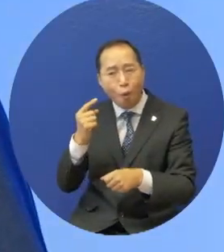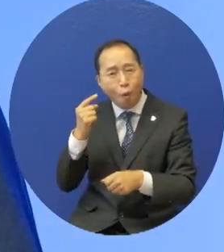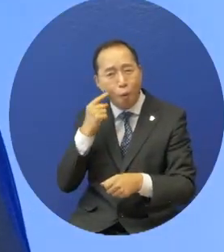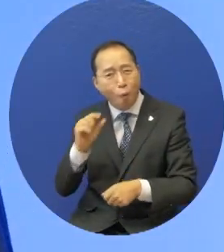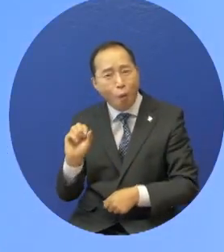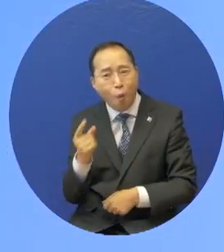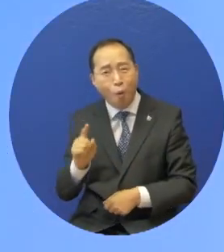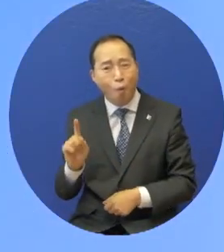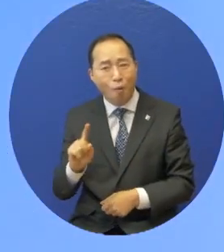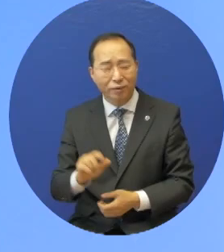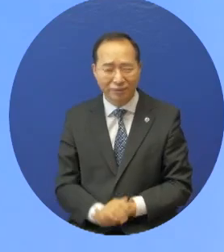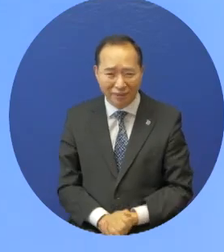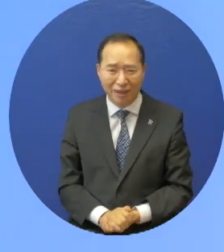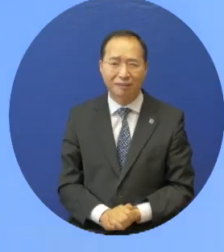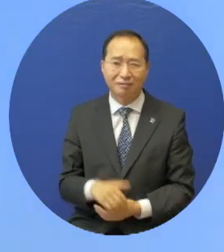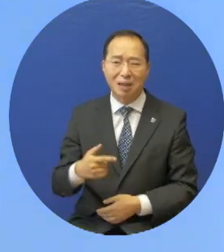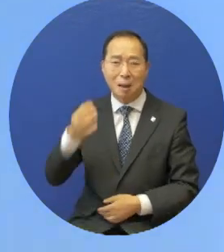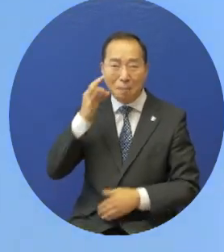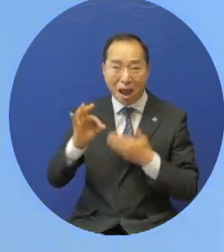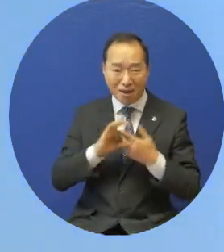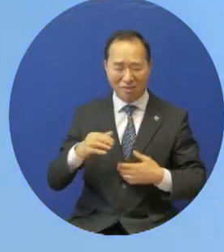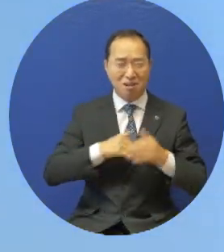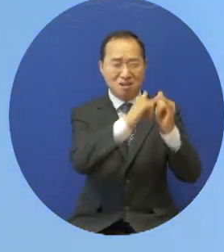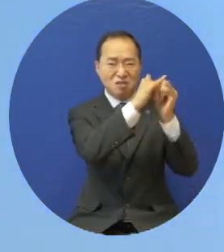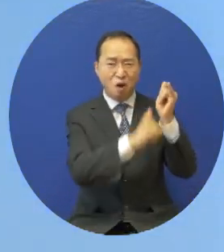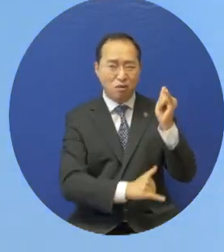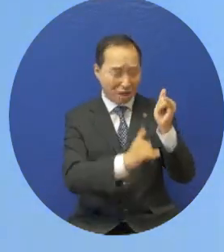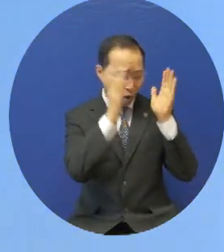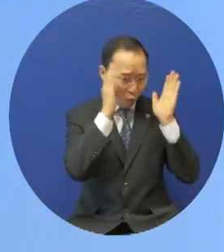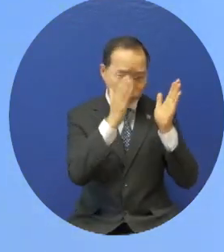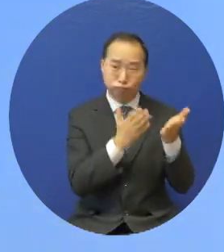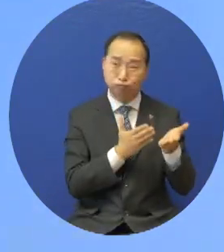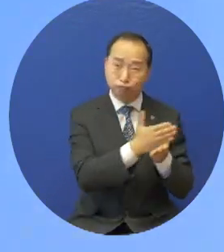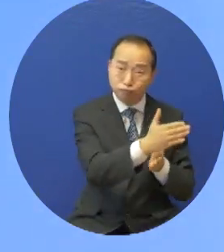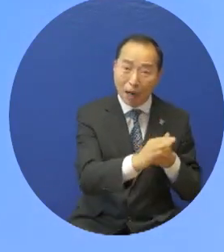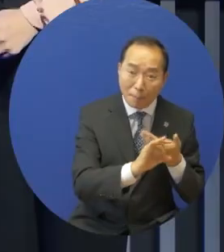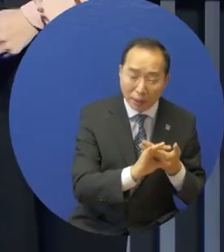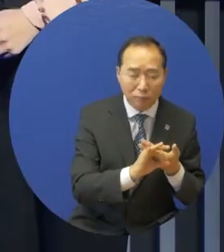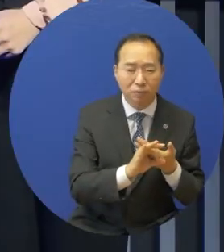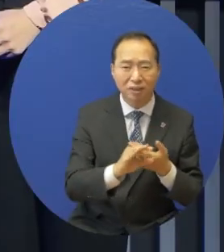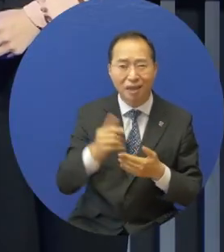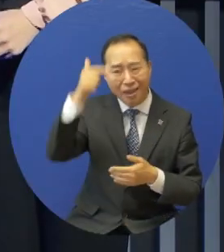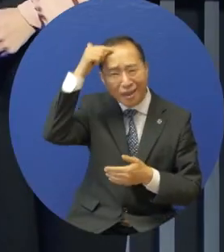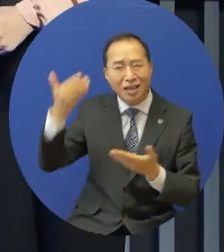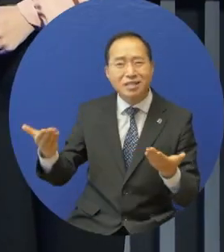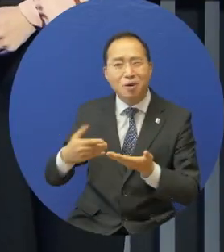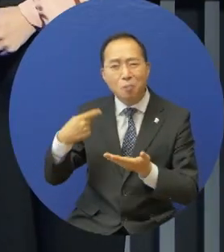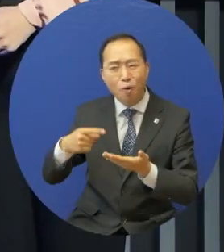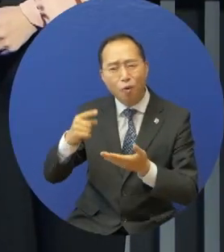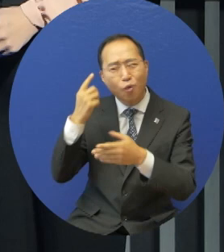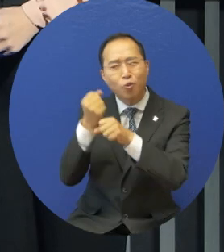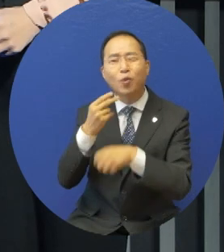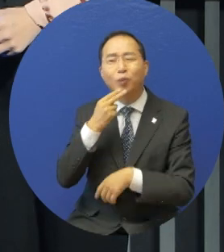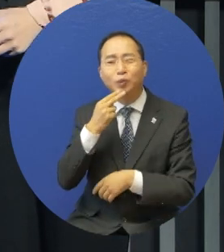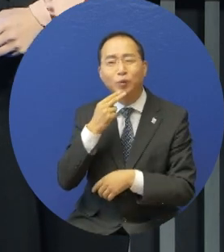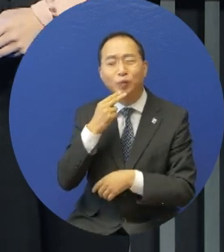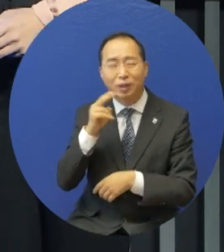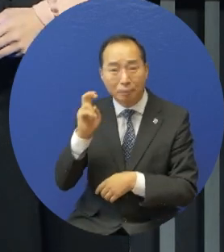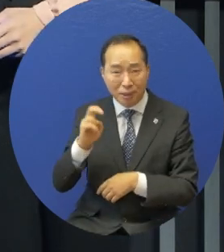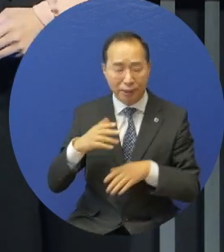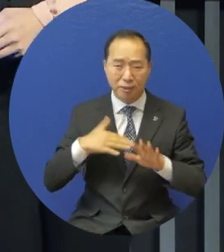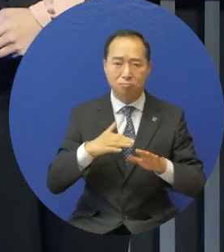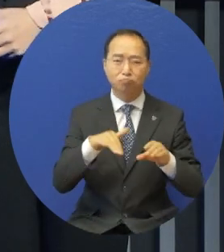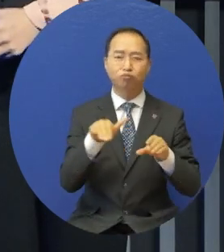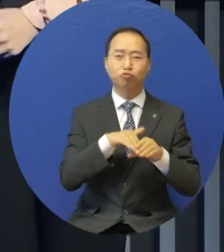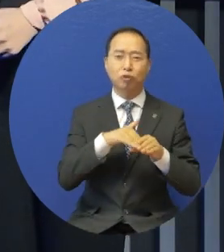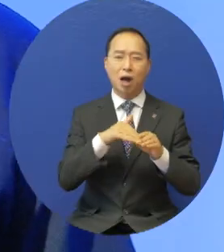제가 역사를 전공하거나 사회사를 전공했으면 아마 이 직업에 대한 연구를 못했을 겁니다. 그런데 문학을 전공하고